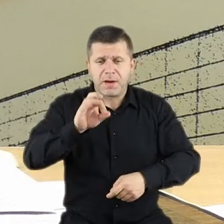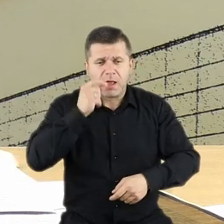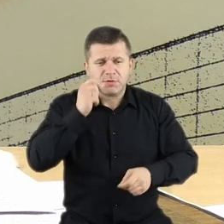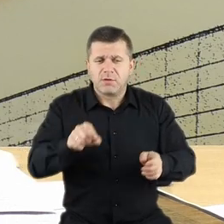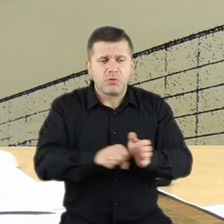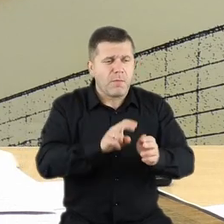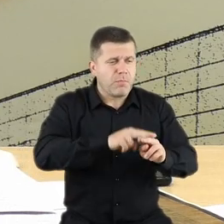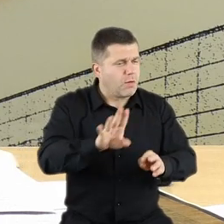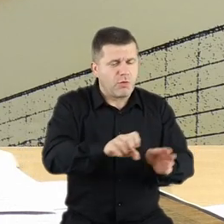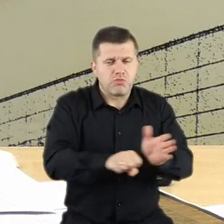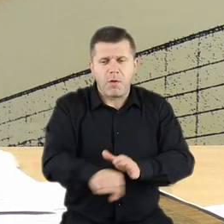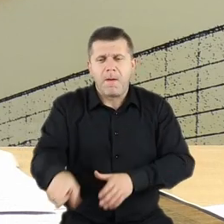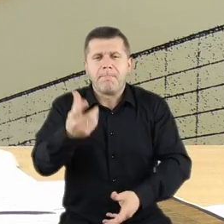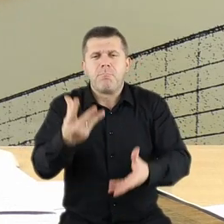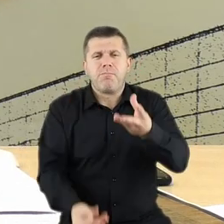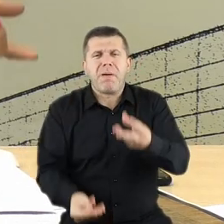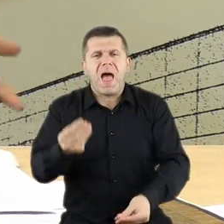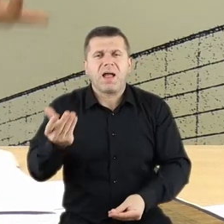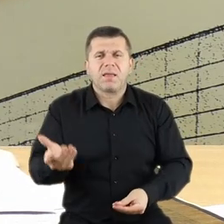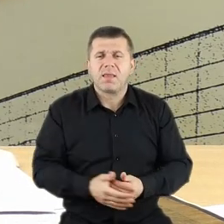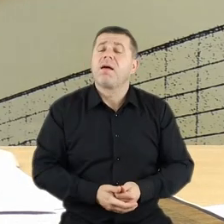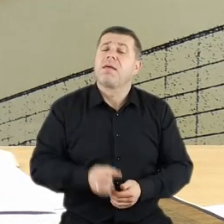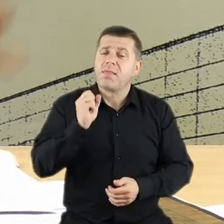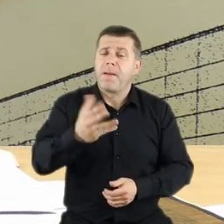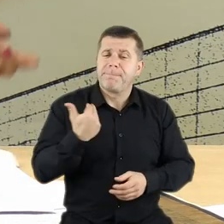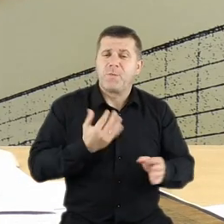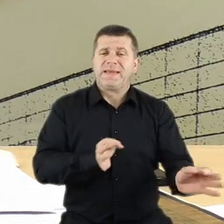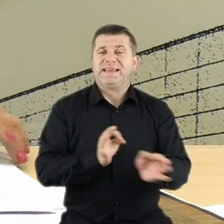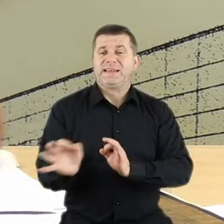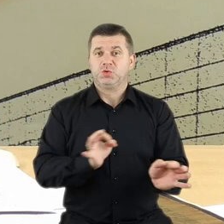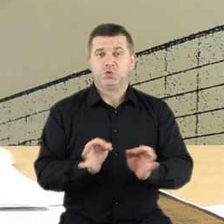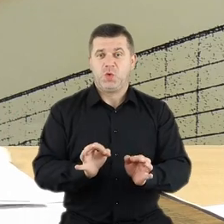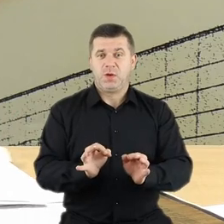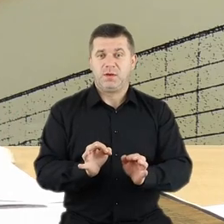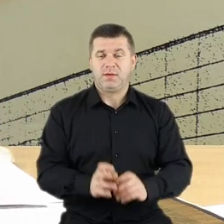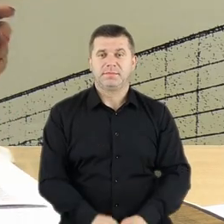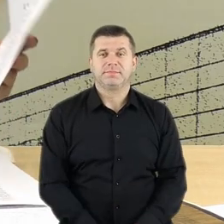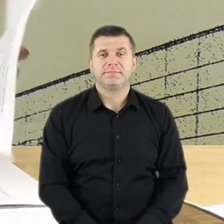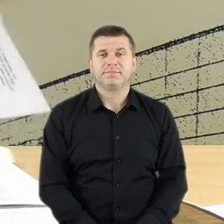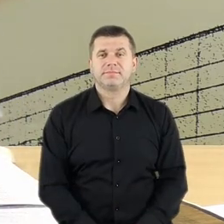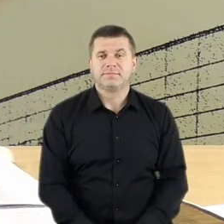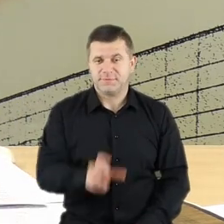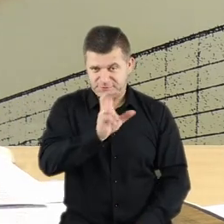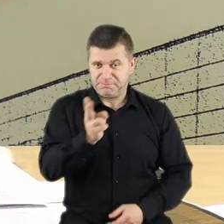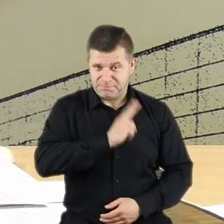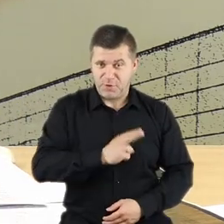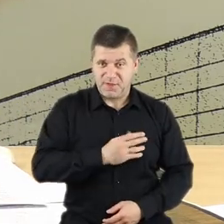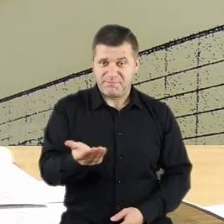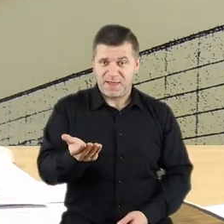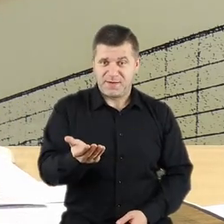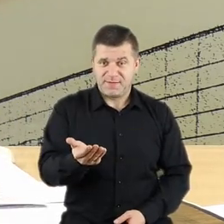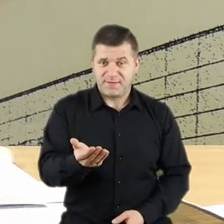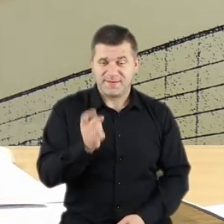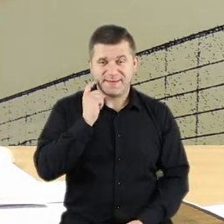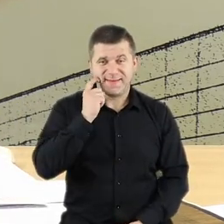pole Allena bagda tako to była historia Napisz spodobała się